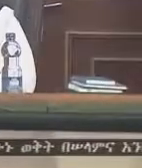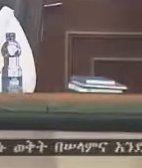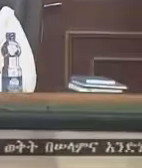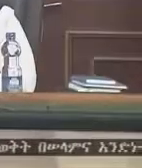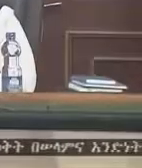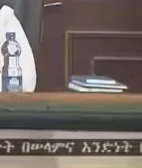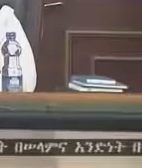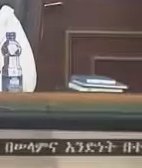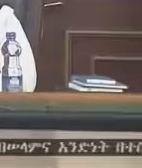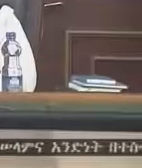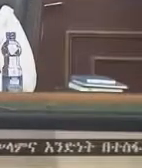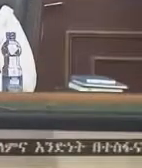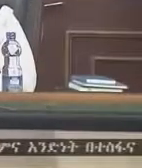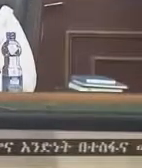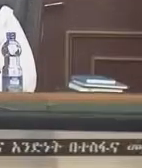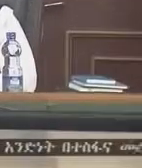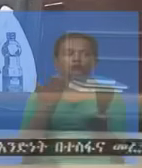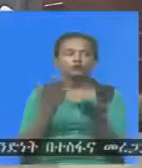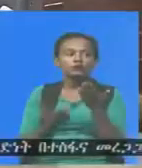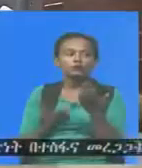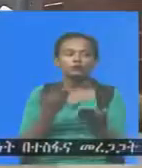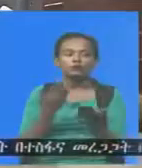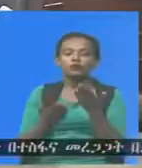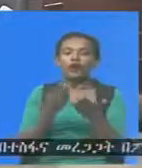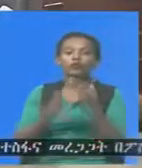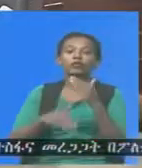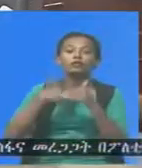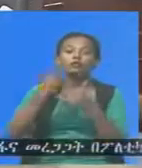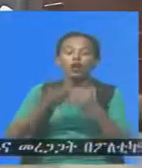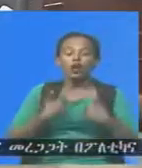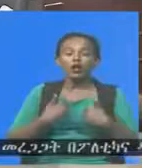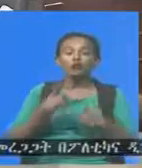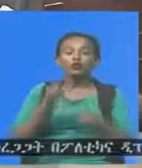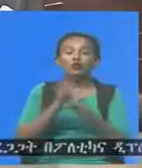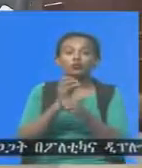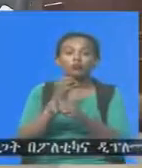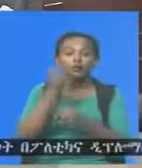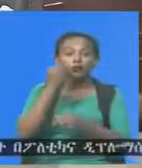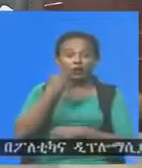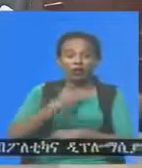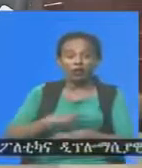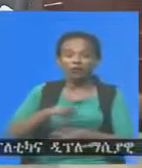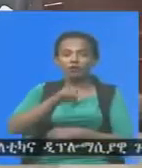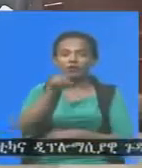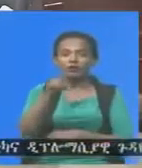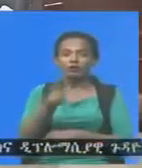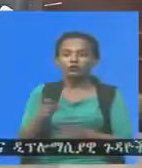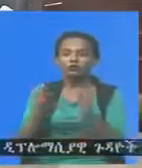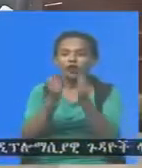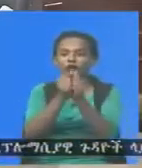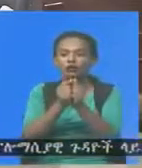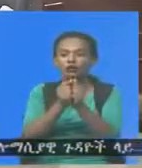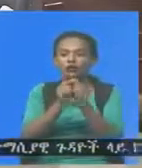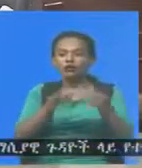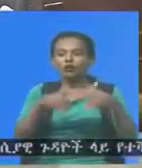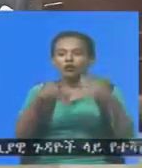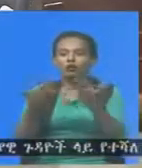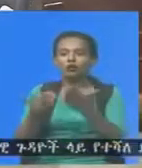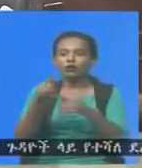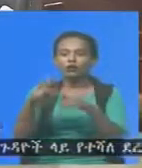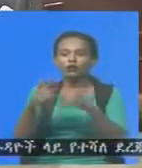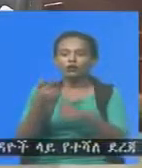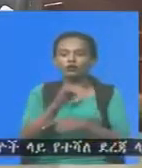አመሰግናለሁ። ምናልባት ከዚህ በኋላ ያላችሁ የምክር ቤት አባላት ጥያቄዎቹን አንድ ላይ ወደ ማቅረብ ሄዳችሁ